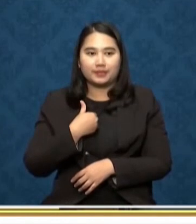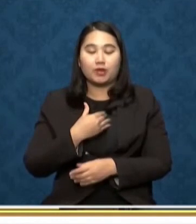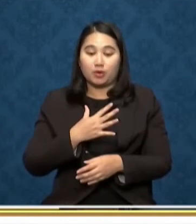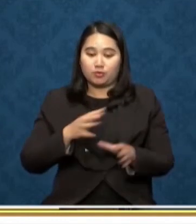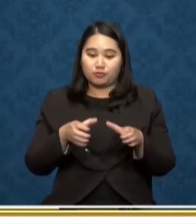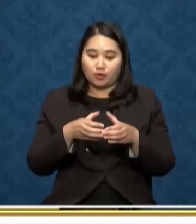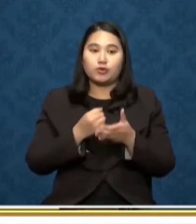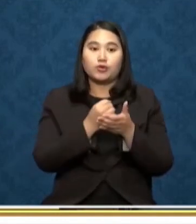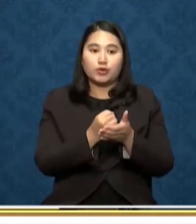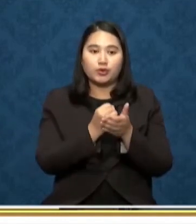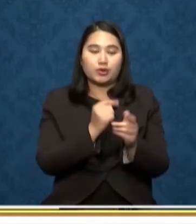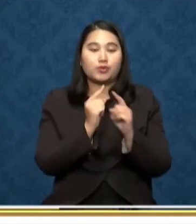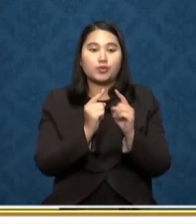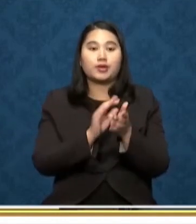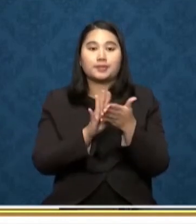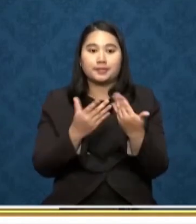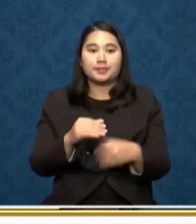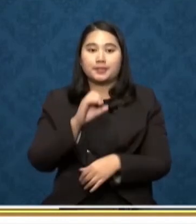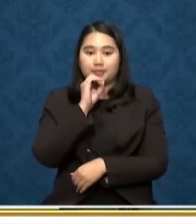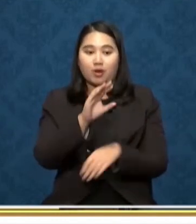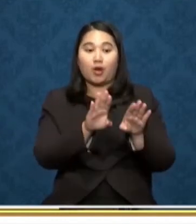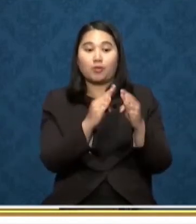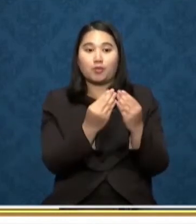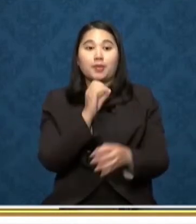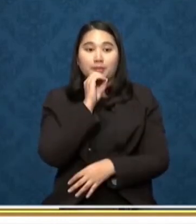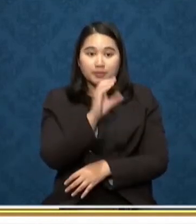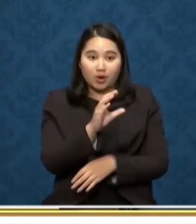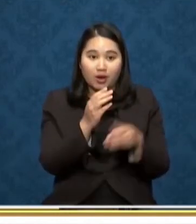ช่วยเหือไปดูแลครอบครัเบิงต้นครับแล้วกได้แ้งกทครอครัว่า